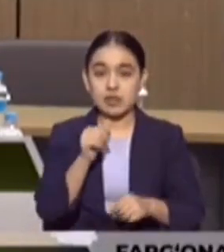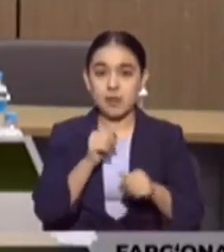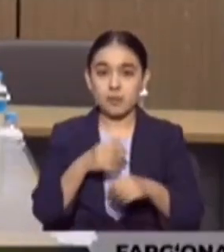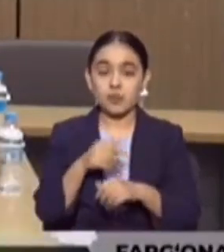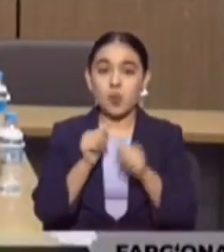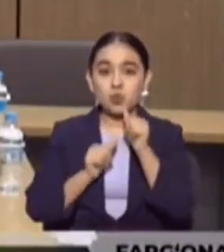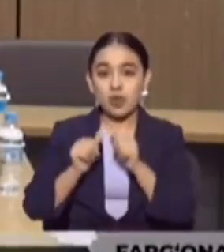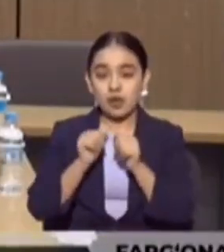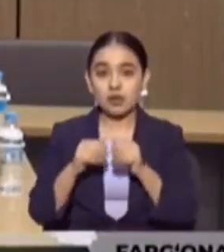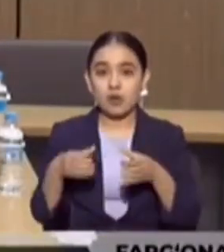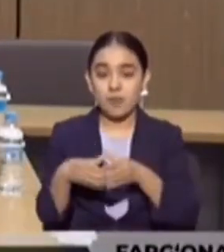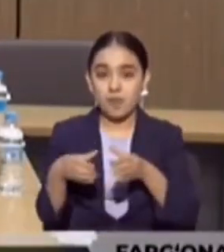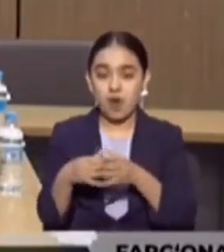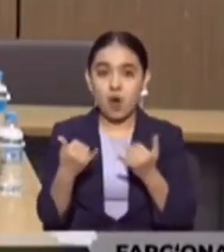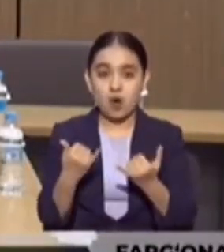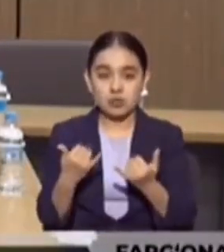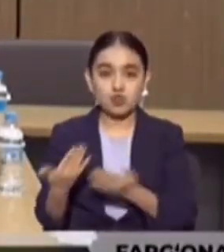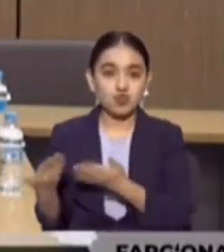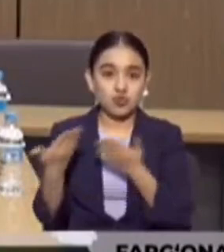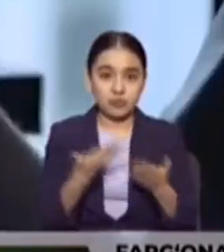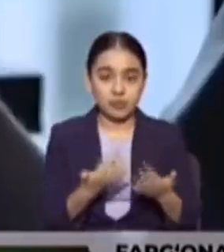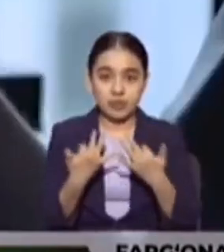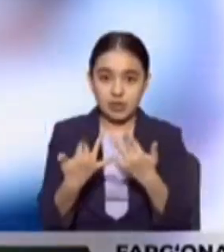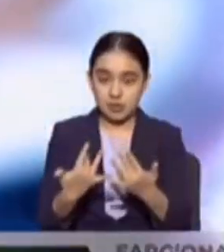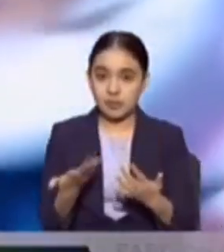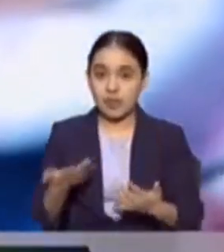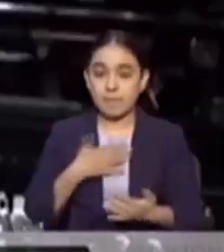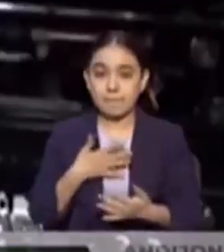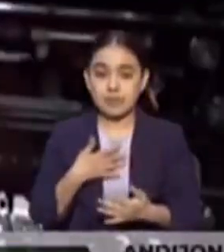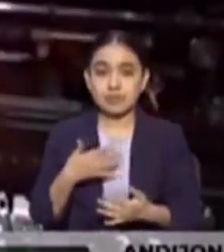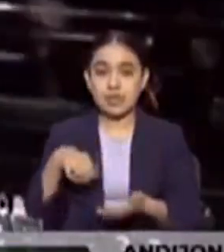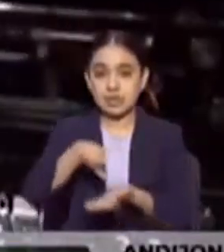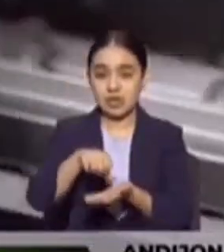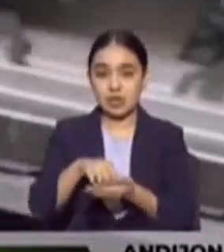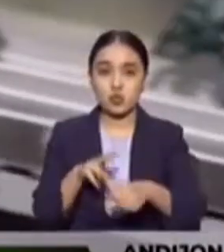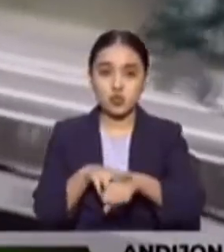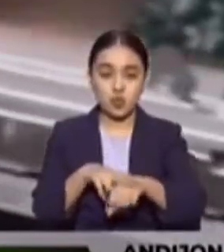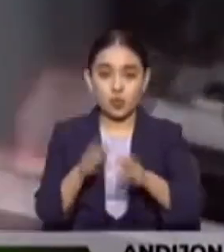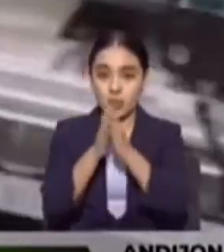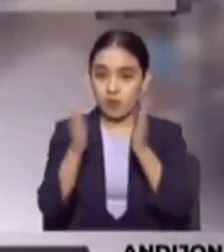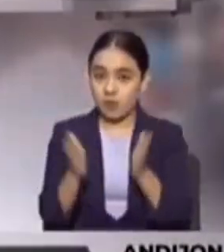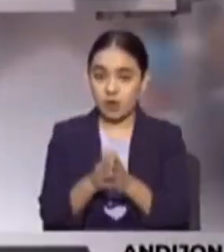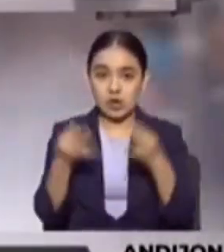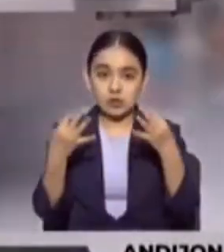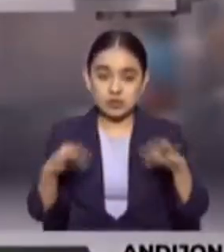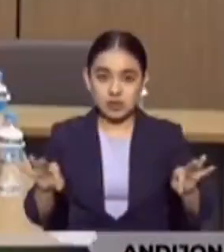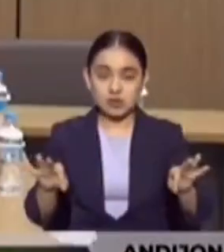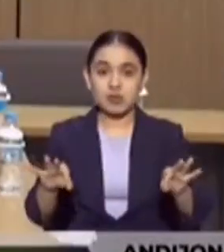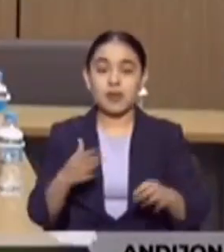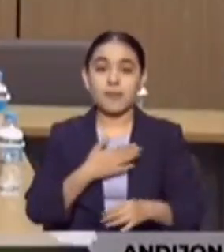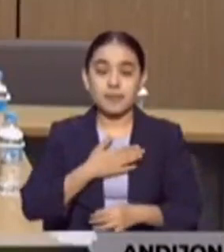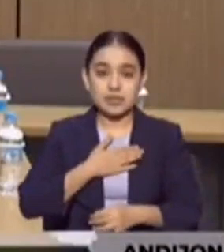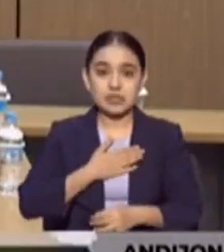IT kompaniyalarini hozirda jalb qilyapmiz. Bizning rezidentlarimiz soliqdan umuman ozod etilgan.